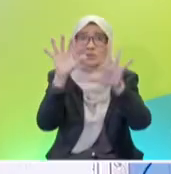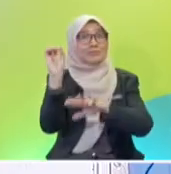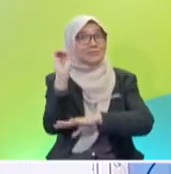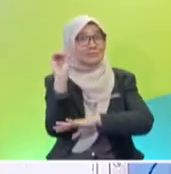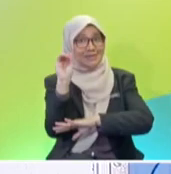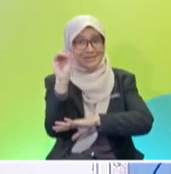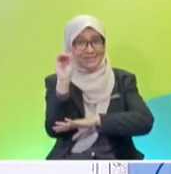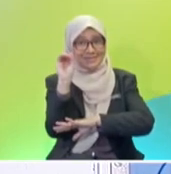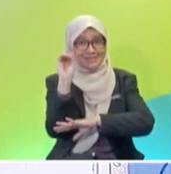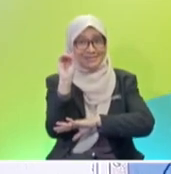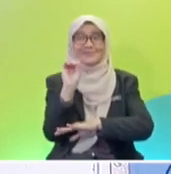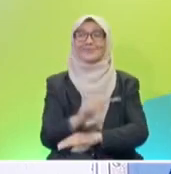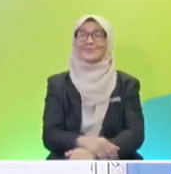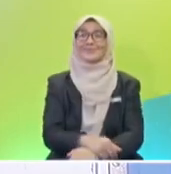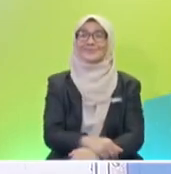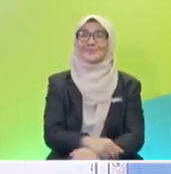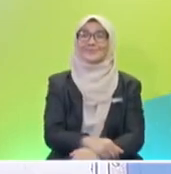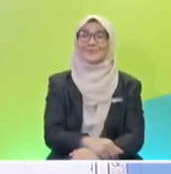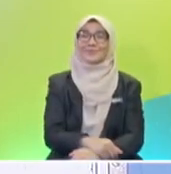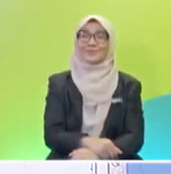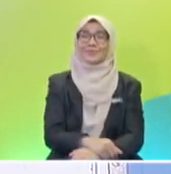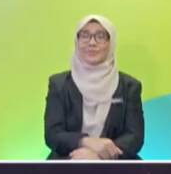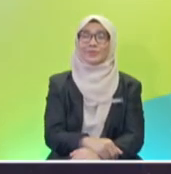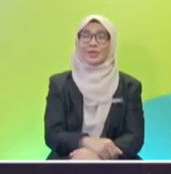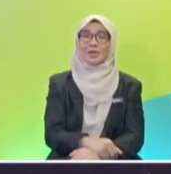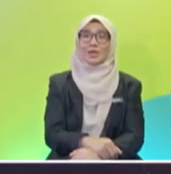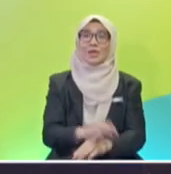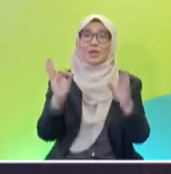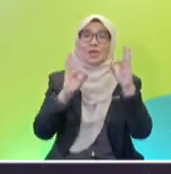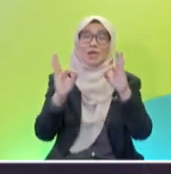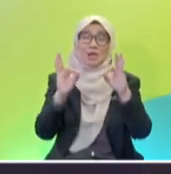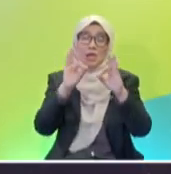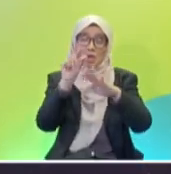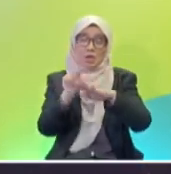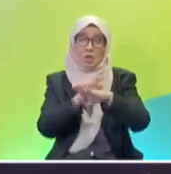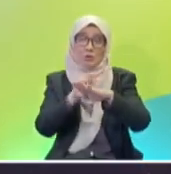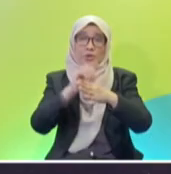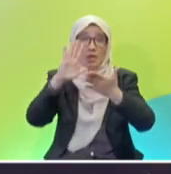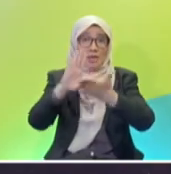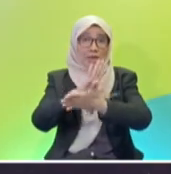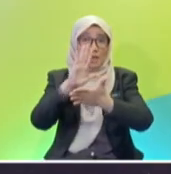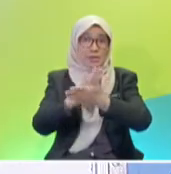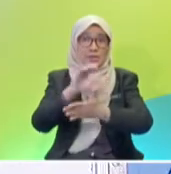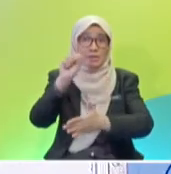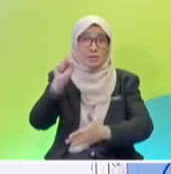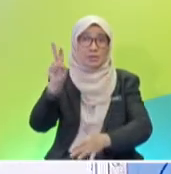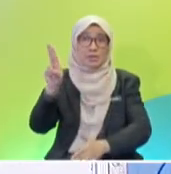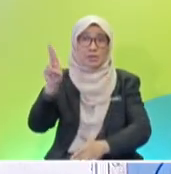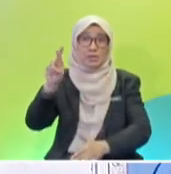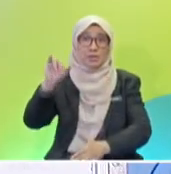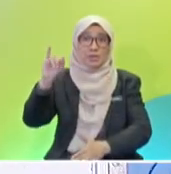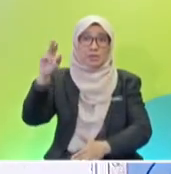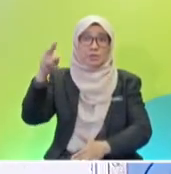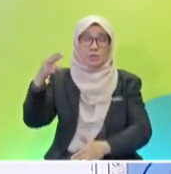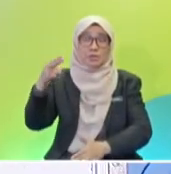akan tulis di sini tiada. Tiada. Baik. Seterusnya kita gunakan kertas surih pula yang ini. Okey. Saya rasa saya